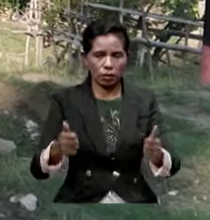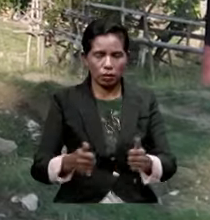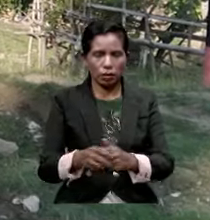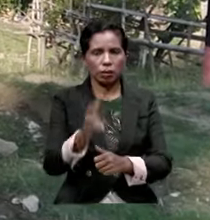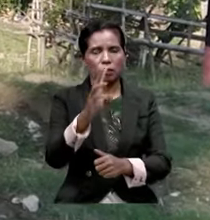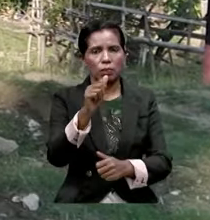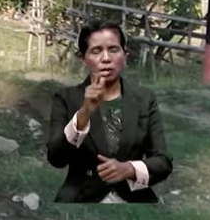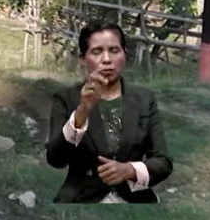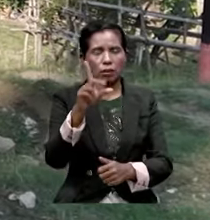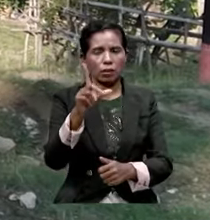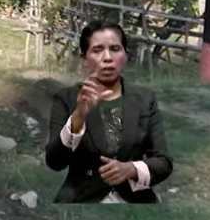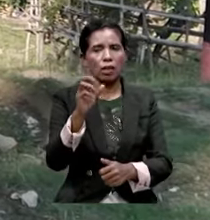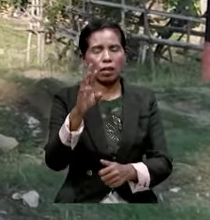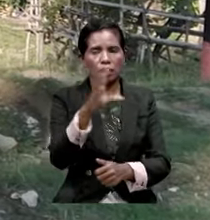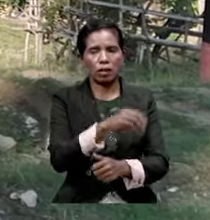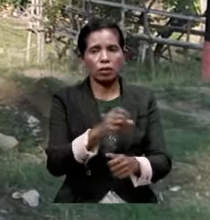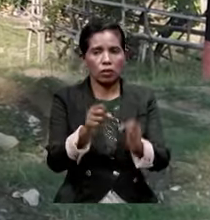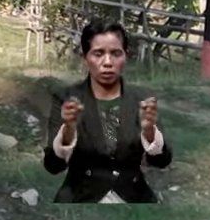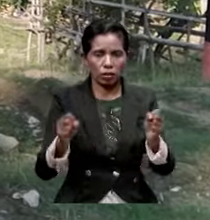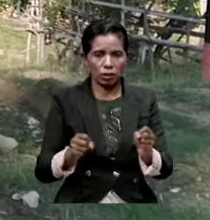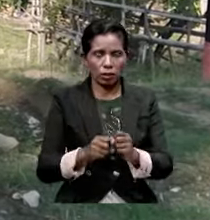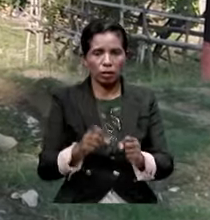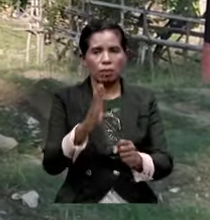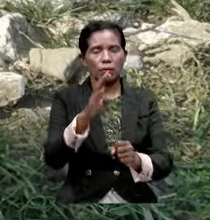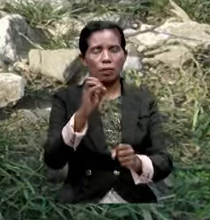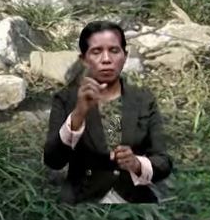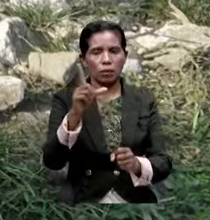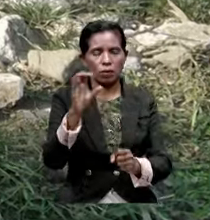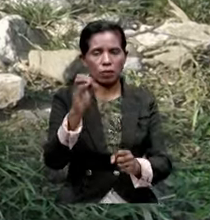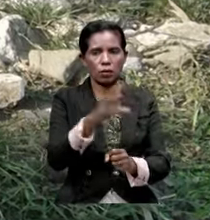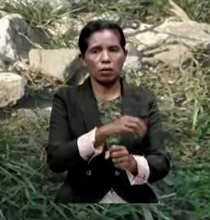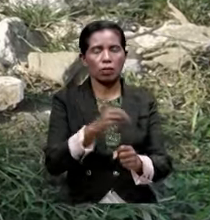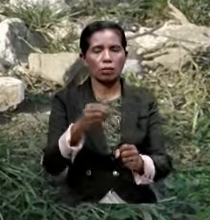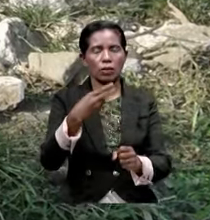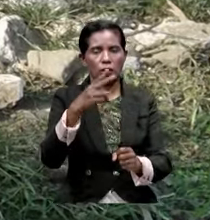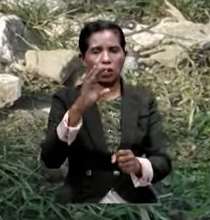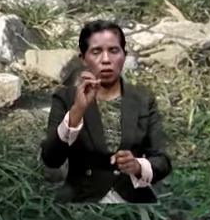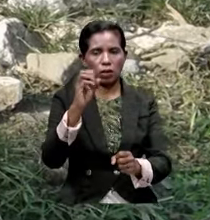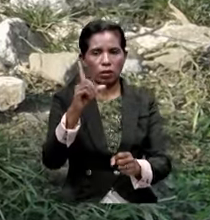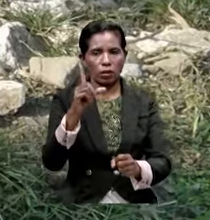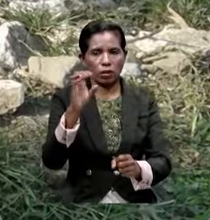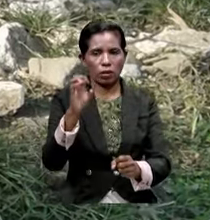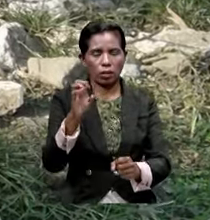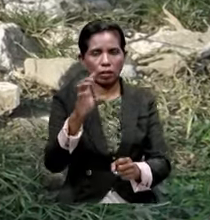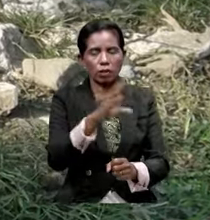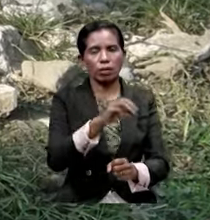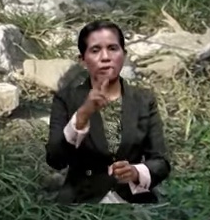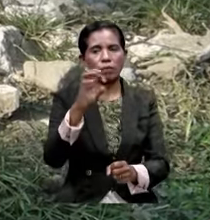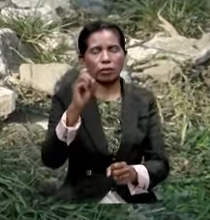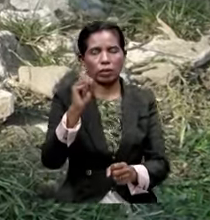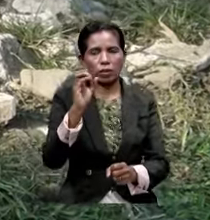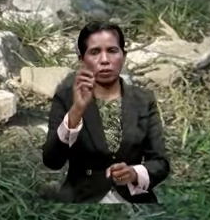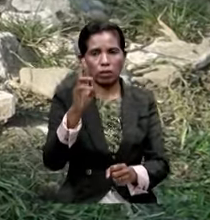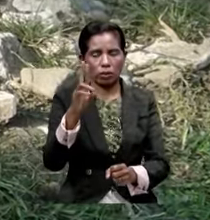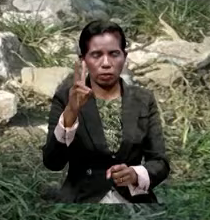atulari hanesan suku afaluikai, babulu, makadiki, matahui, uaitame no vesoro. Ministério